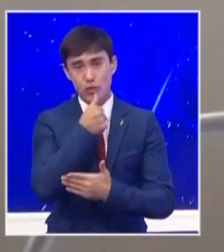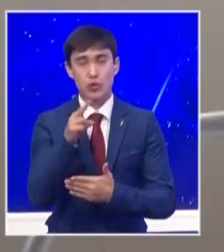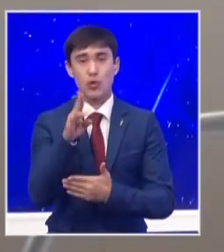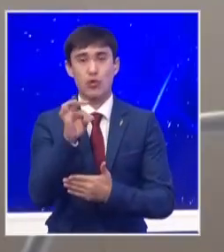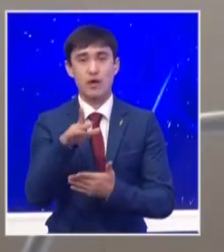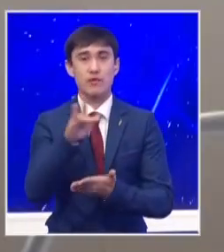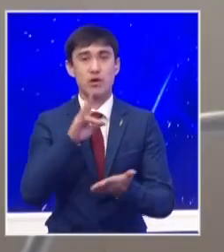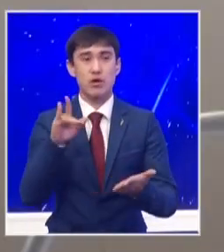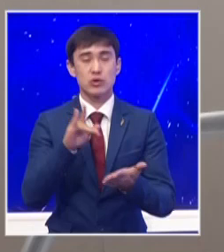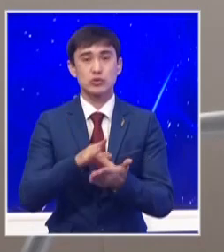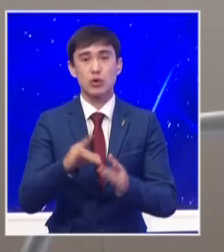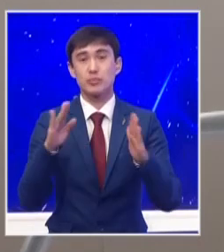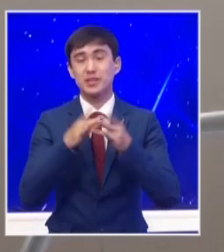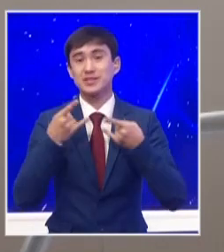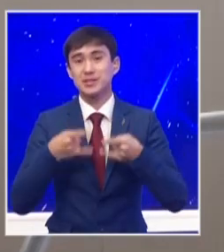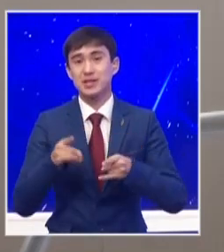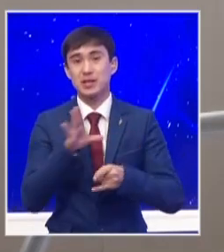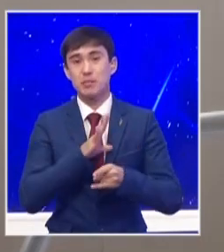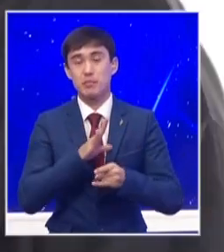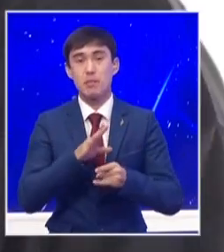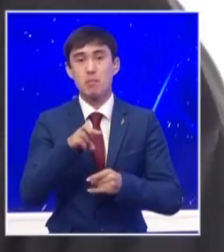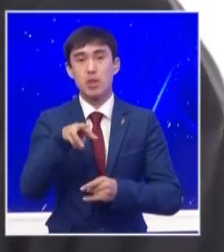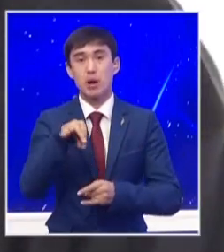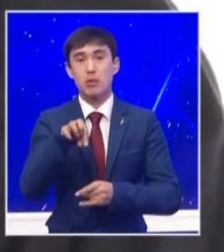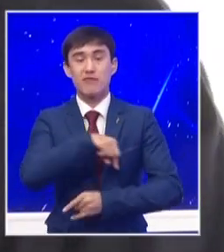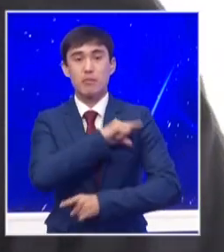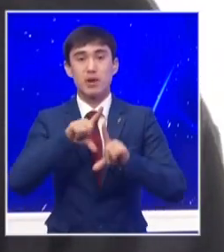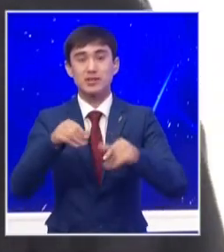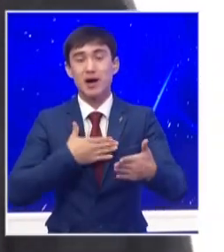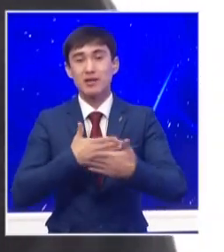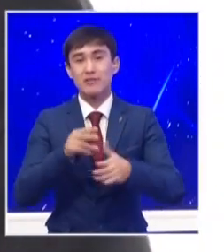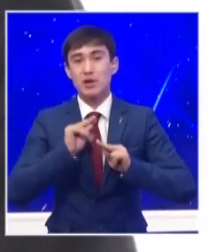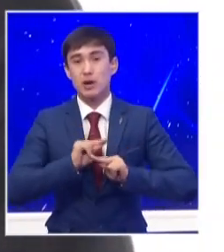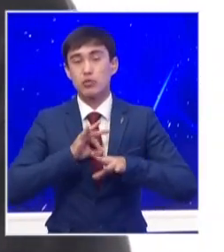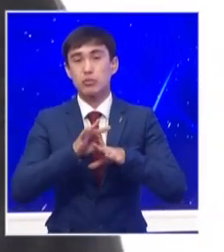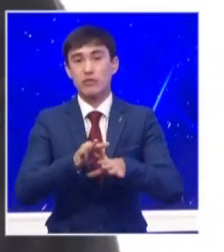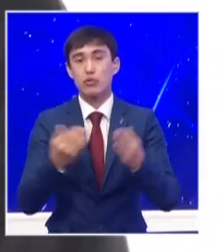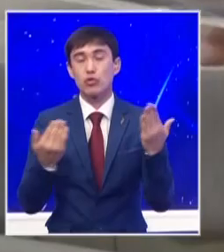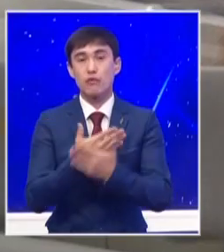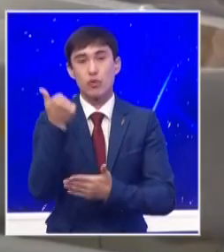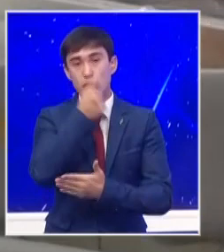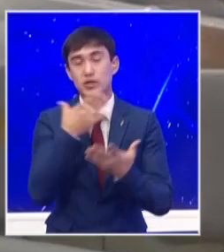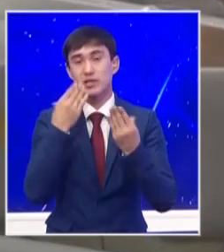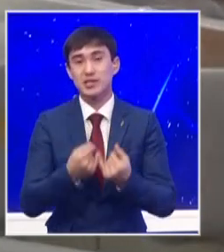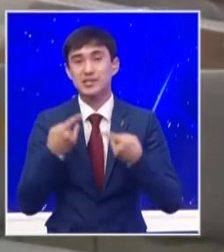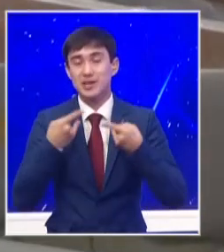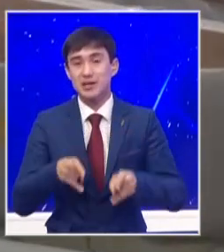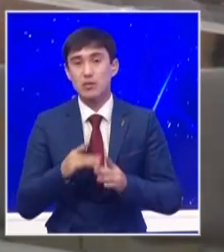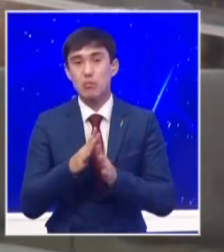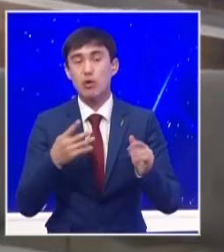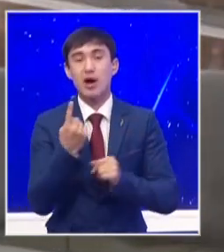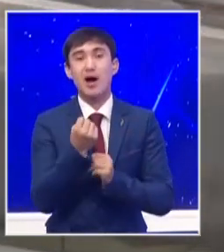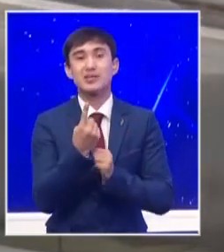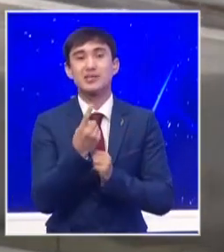евс городском перине тальном центре при многопрофильной больнице велась активная работа в новогодние дни здесь на свет появились более